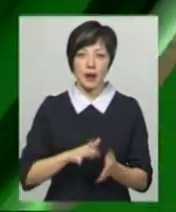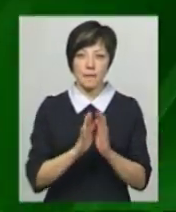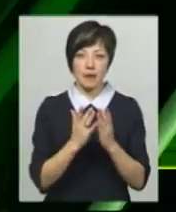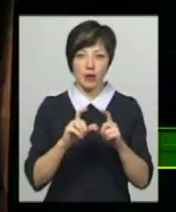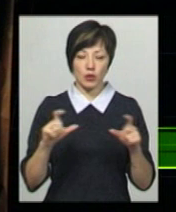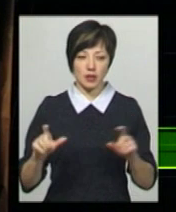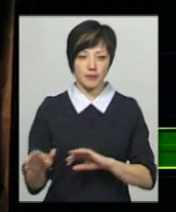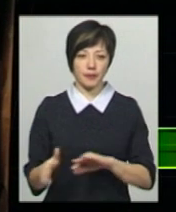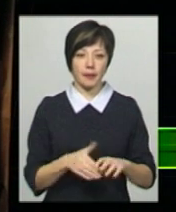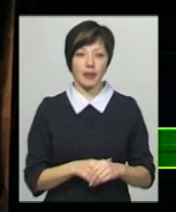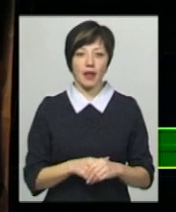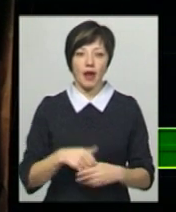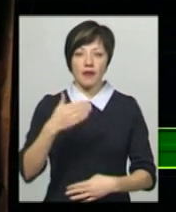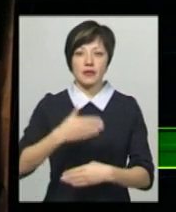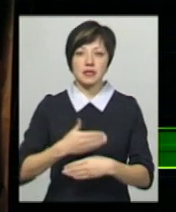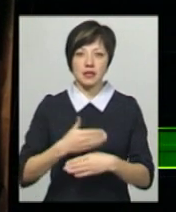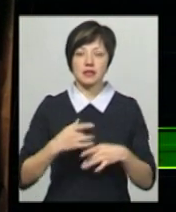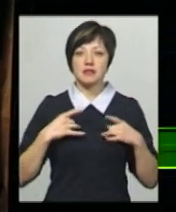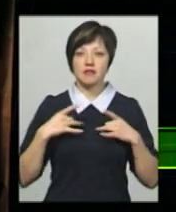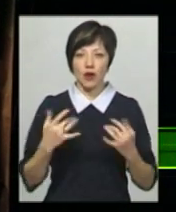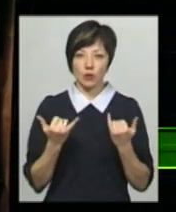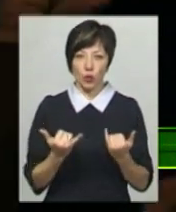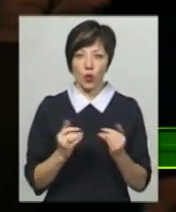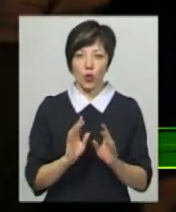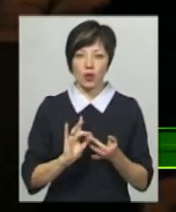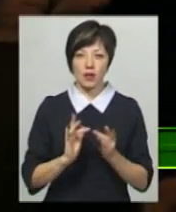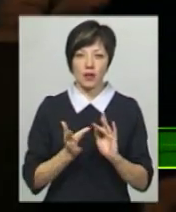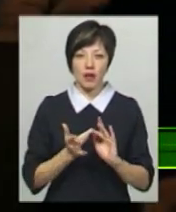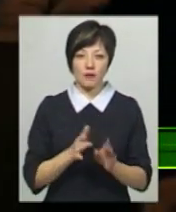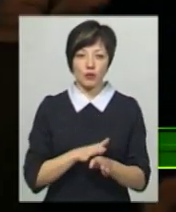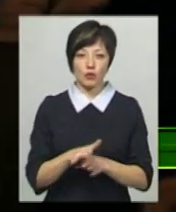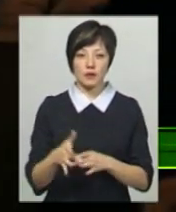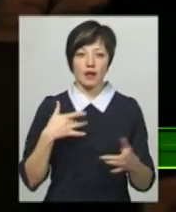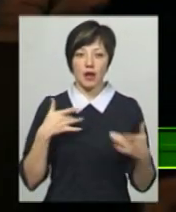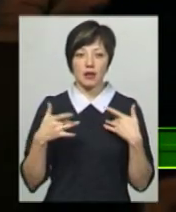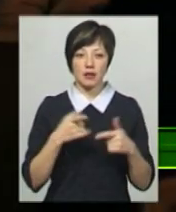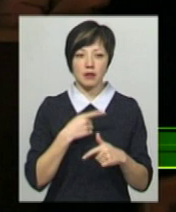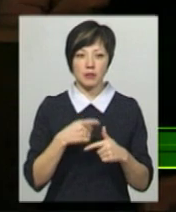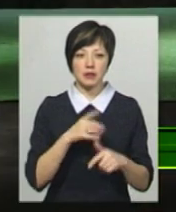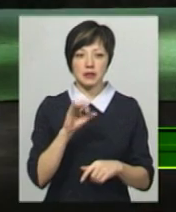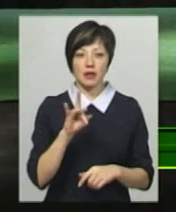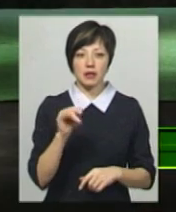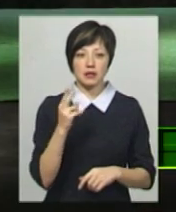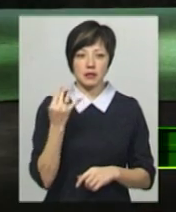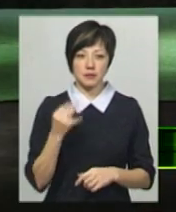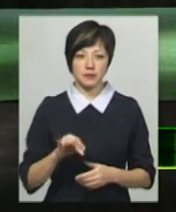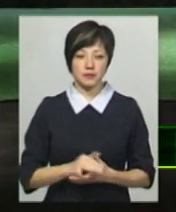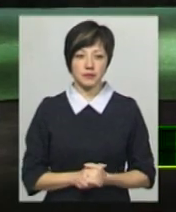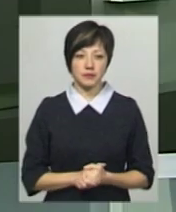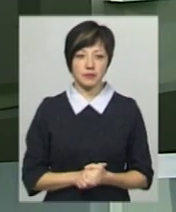бібліотеці. Вистава «Свято онлайн» відбулась у Хмельницькому музично-драматичному театрі імені Михайла Старицького.